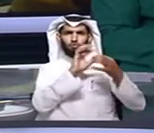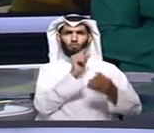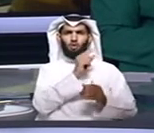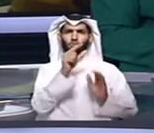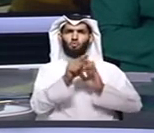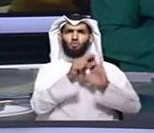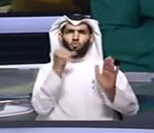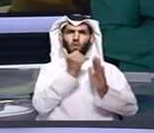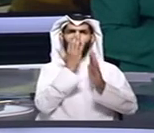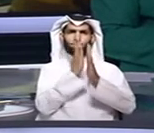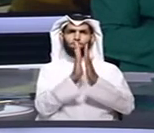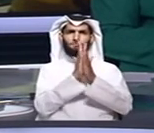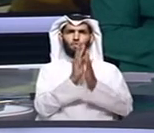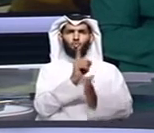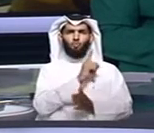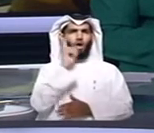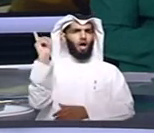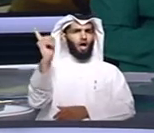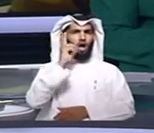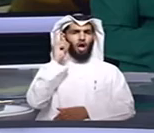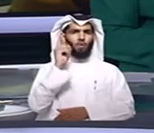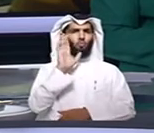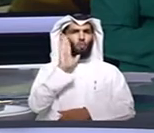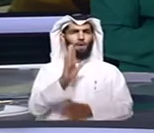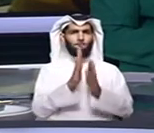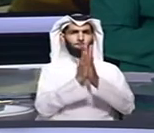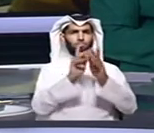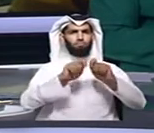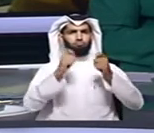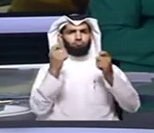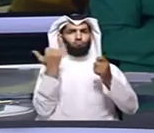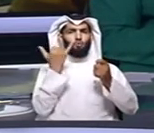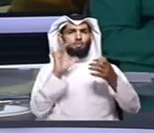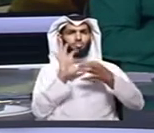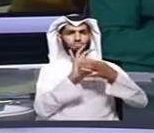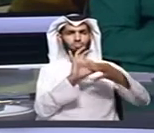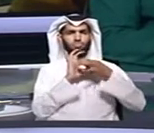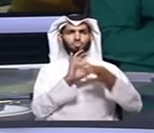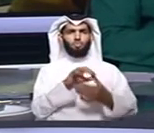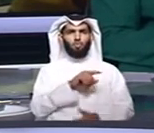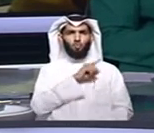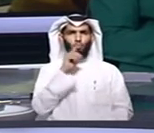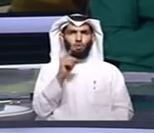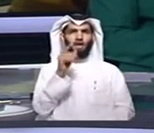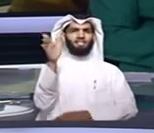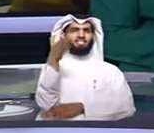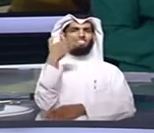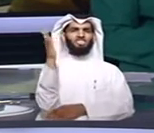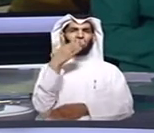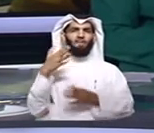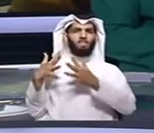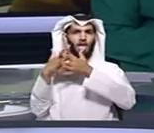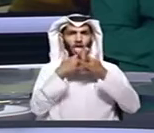على الساحة الإقليمية والدولية والملفات ذات الاهتمام المشترك. وقد ثمن السفير الأمريكي